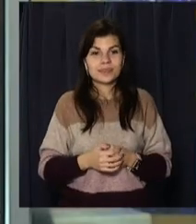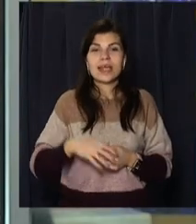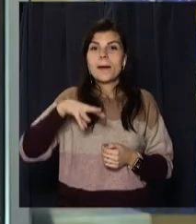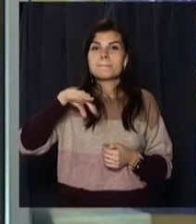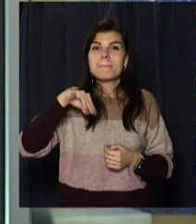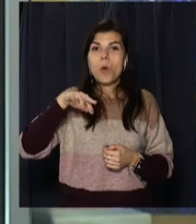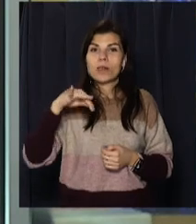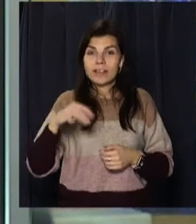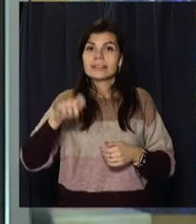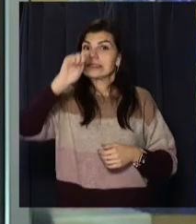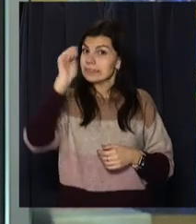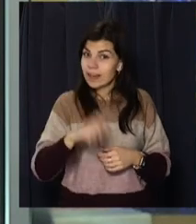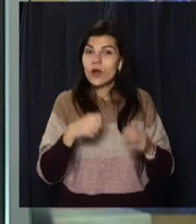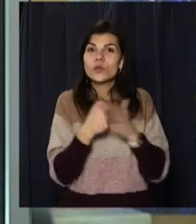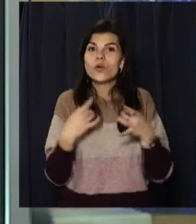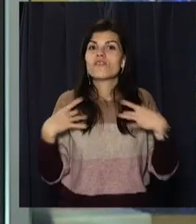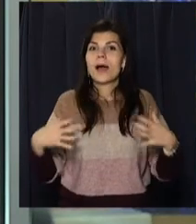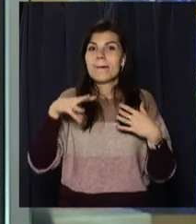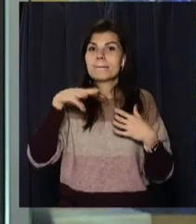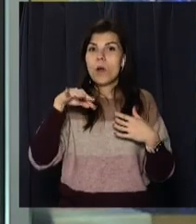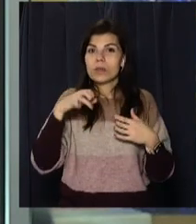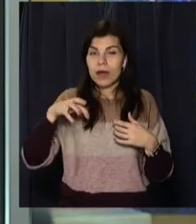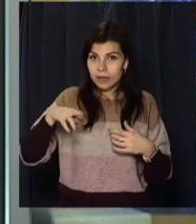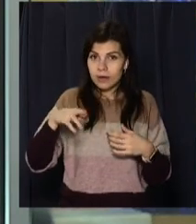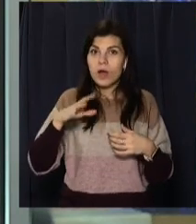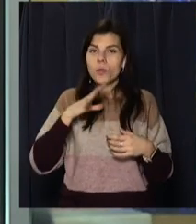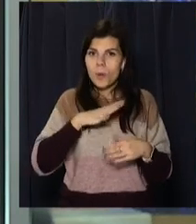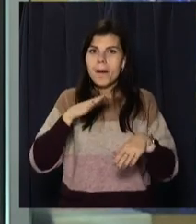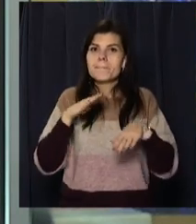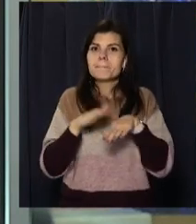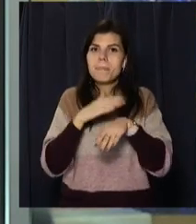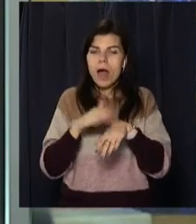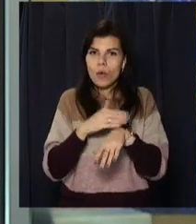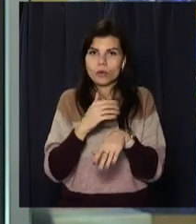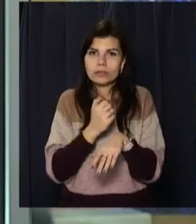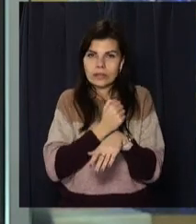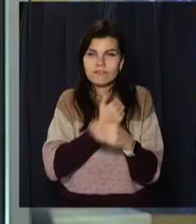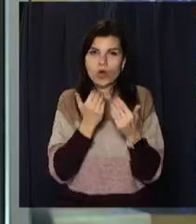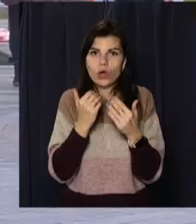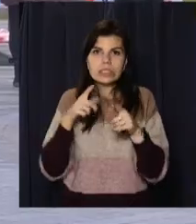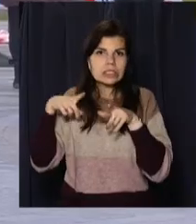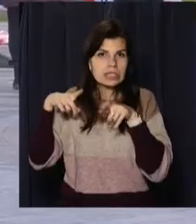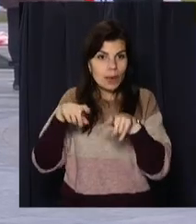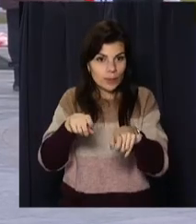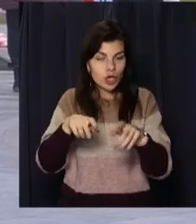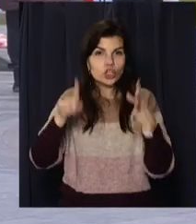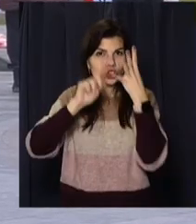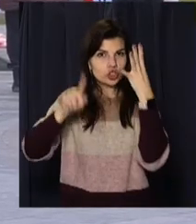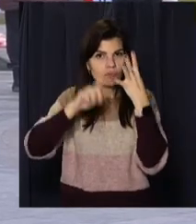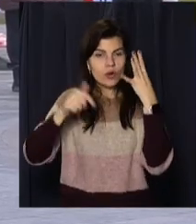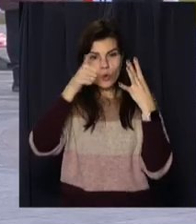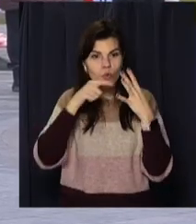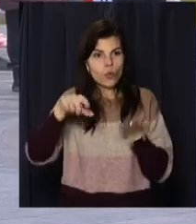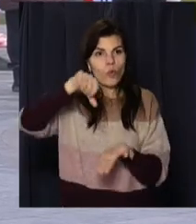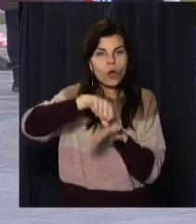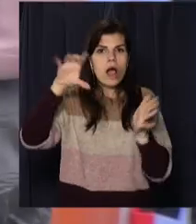Миколайчики на старт. До Дня Святого Миколая у Дніпрі пройшов благодійний забіг. Він став вже 4-м, і цьогоріч до нього